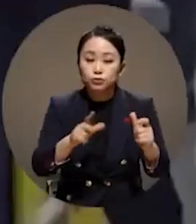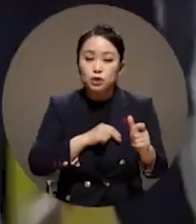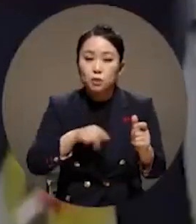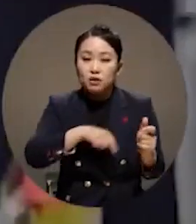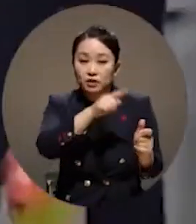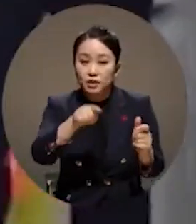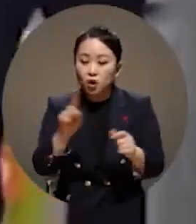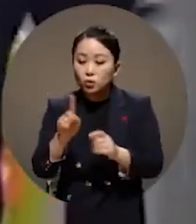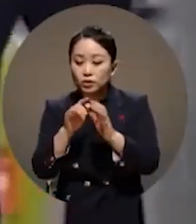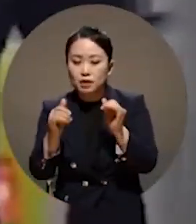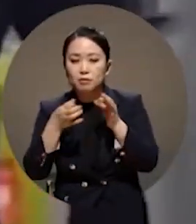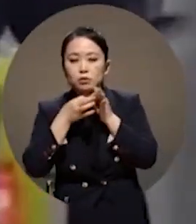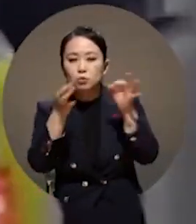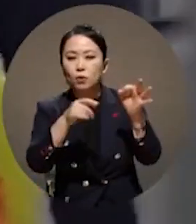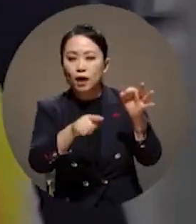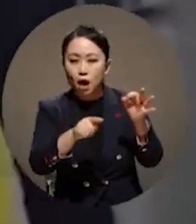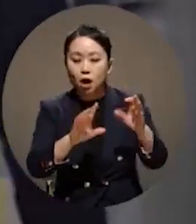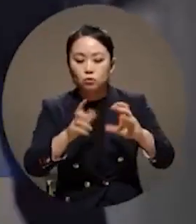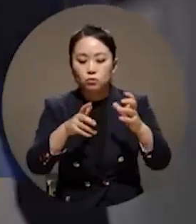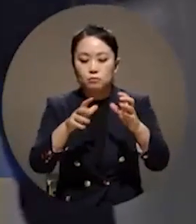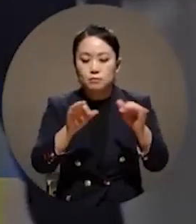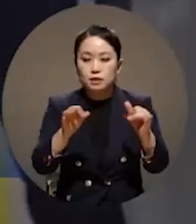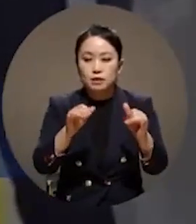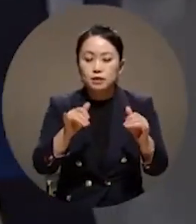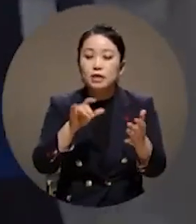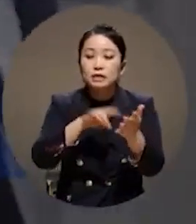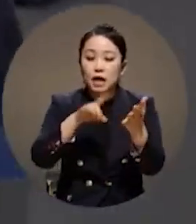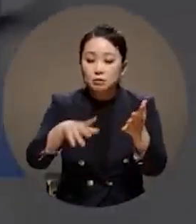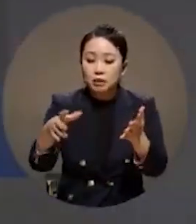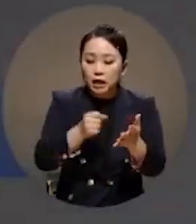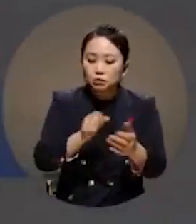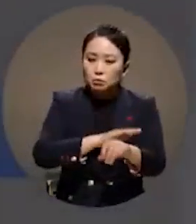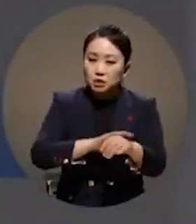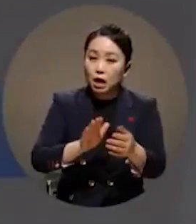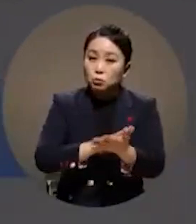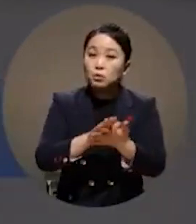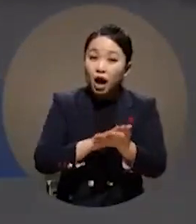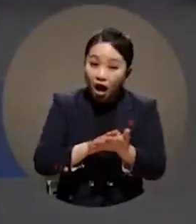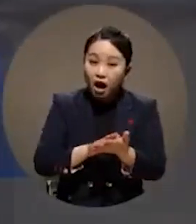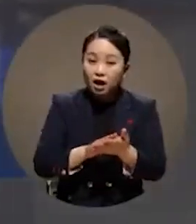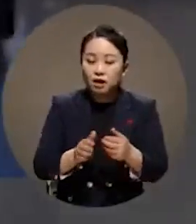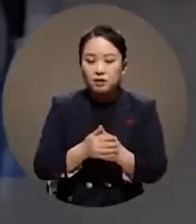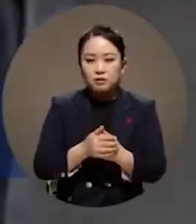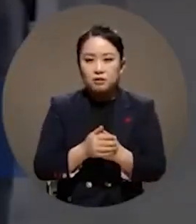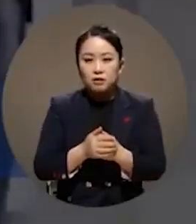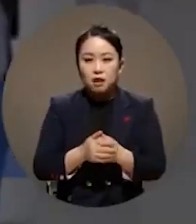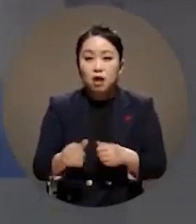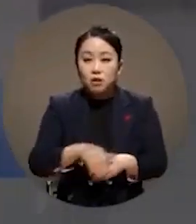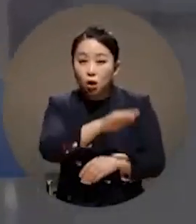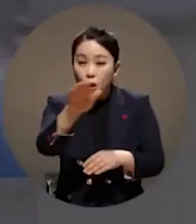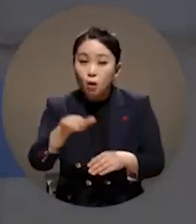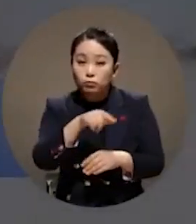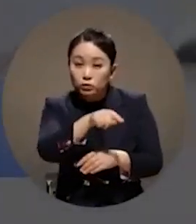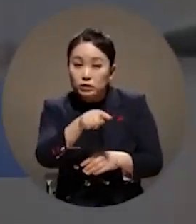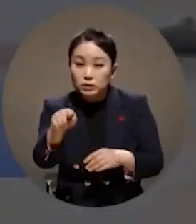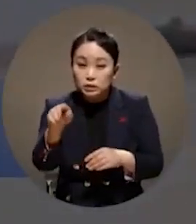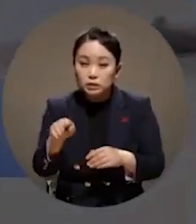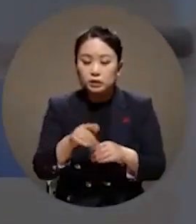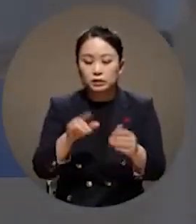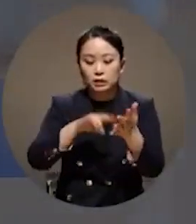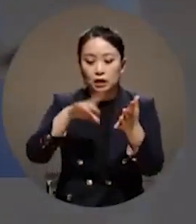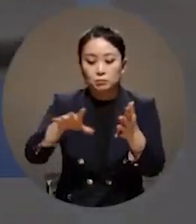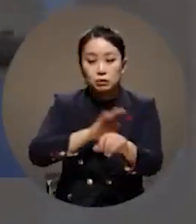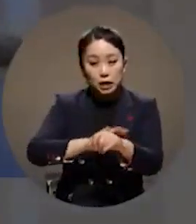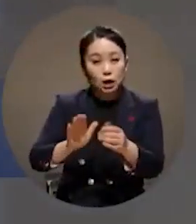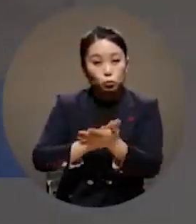소리칩니다. 그저 국민들 세금으로 잘 놀다 왔습니까? 예? 여러분들 국민들 세금으로 잘